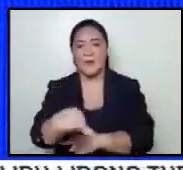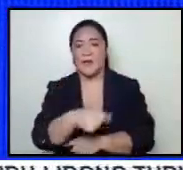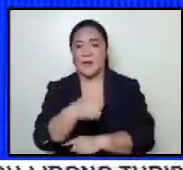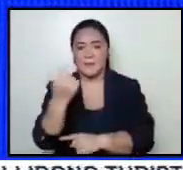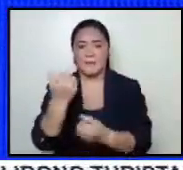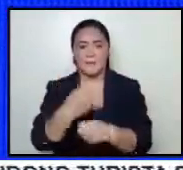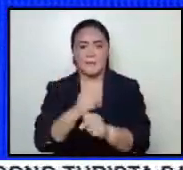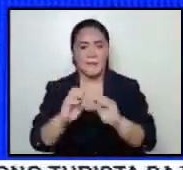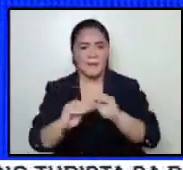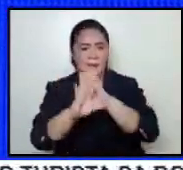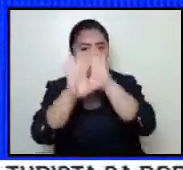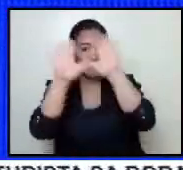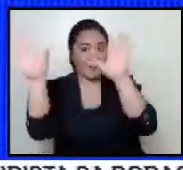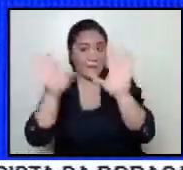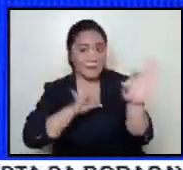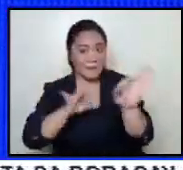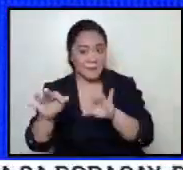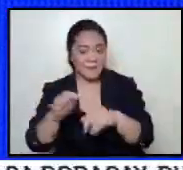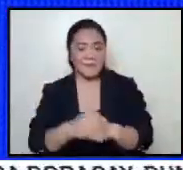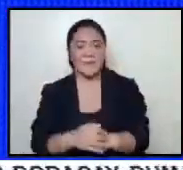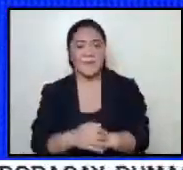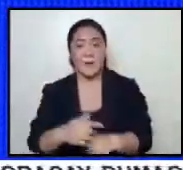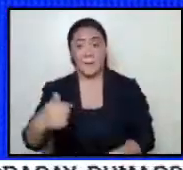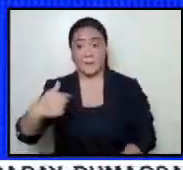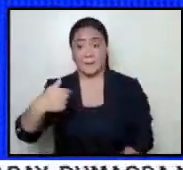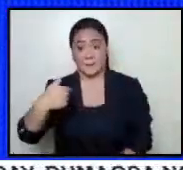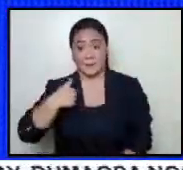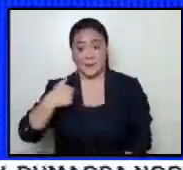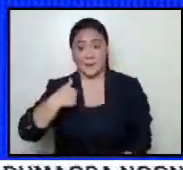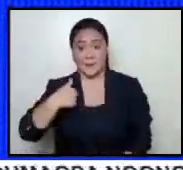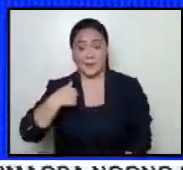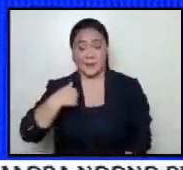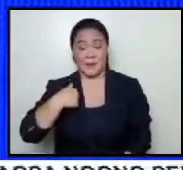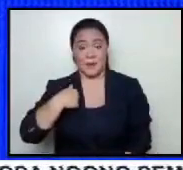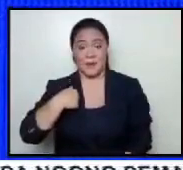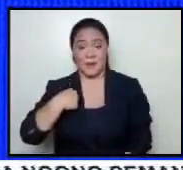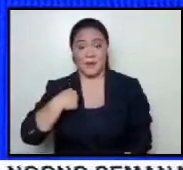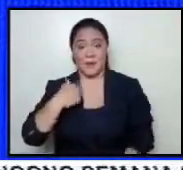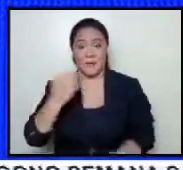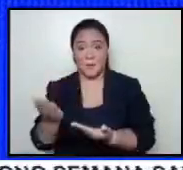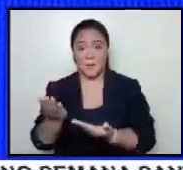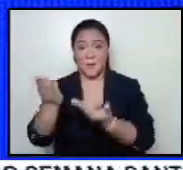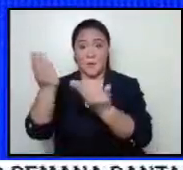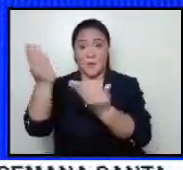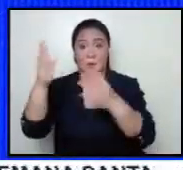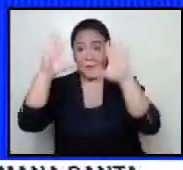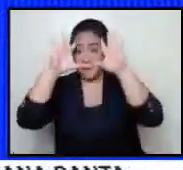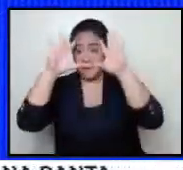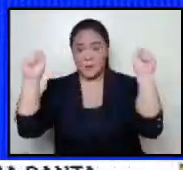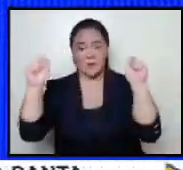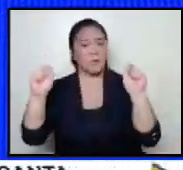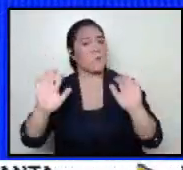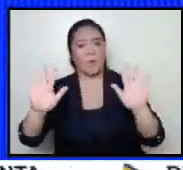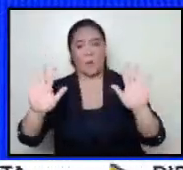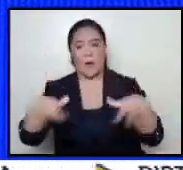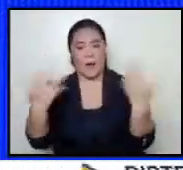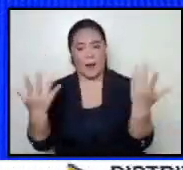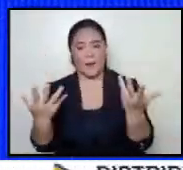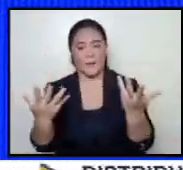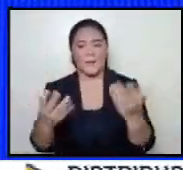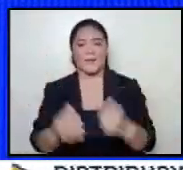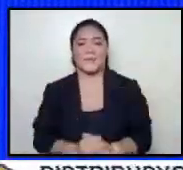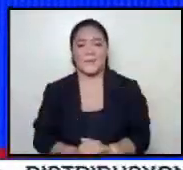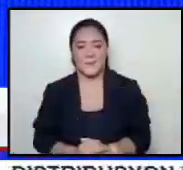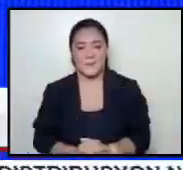Pangulo. Wala akong presidente na ini-endorse. Well,